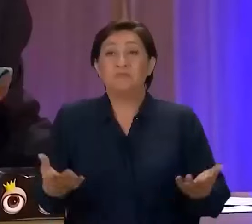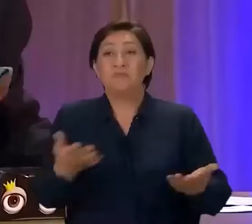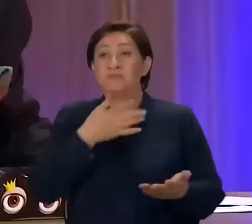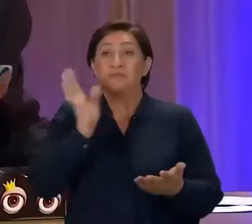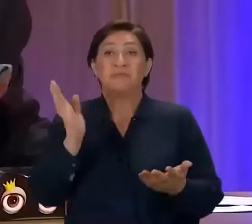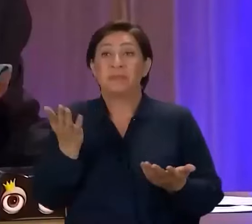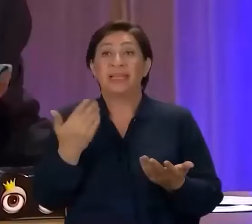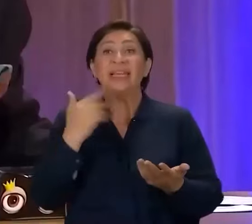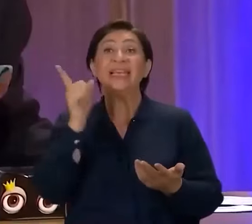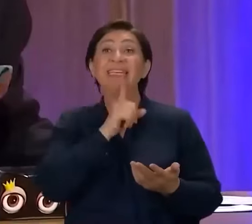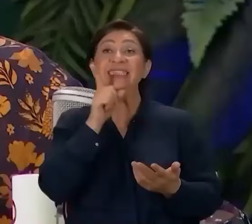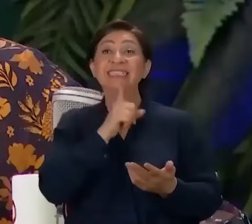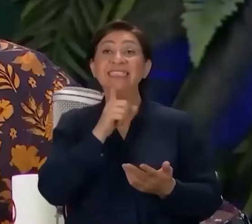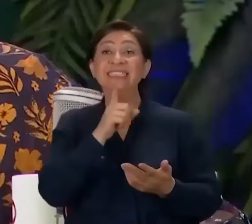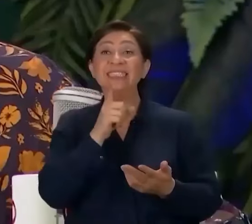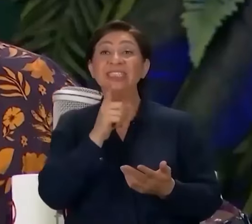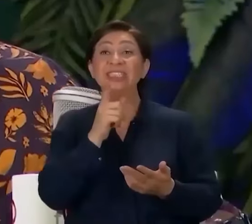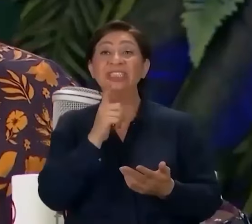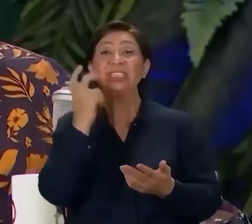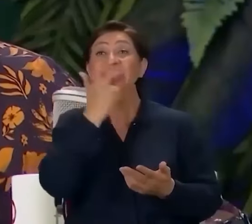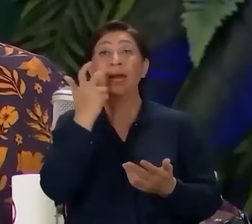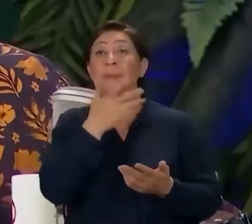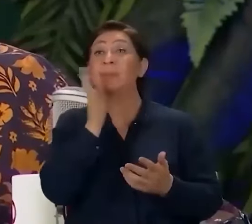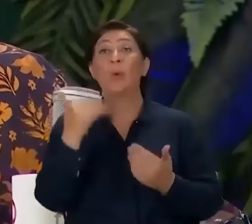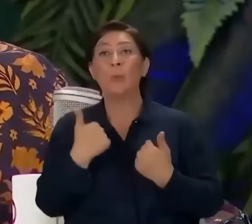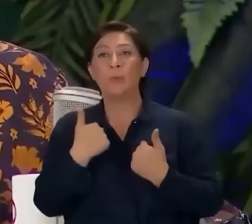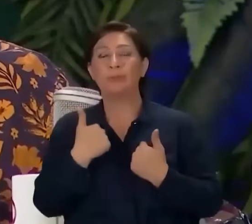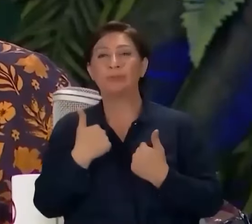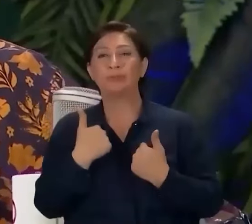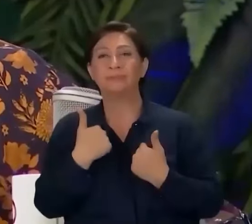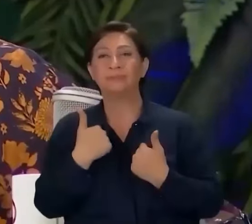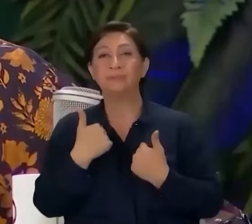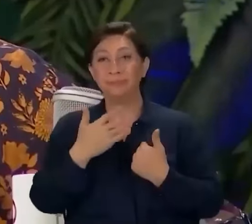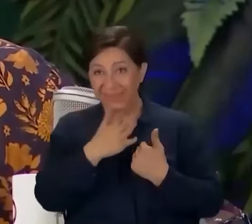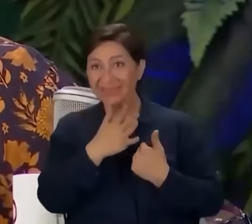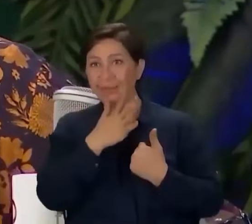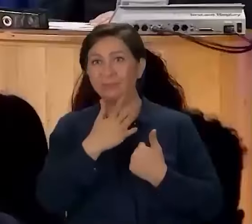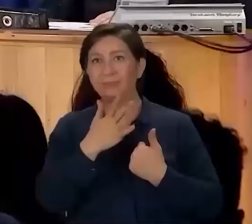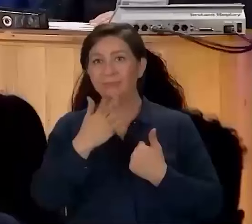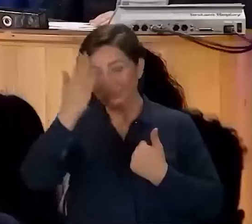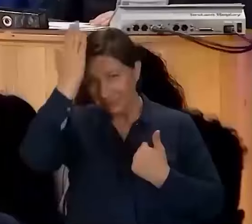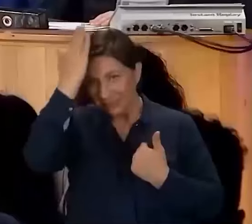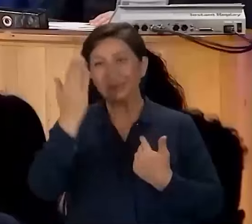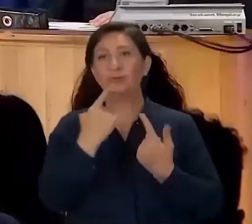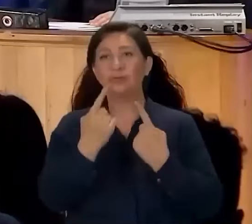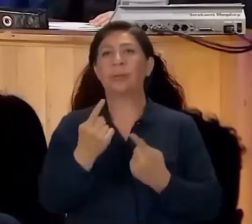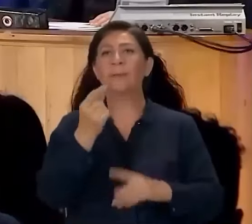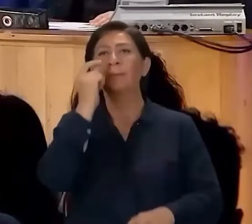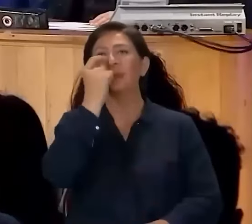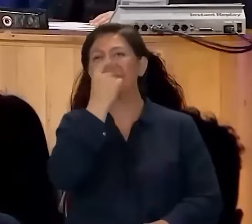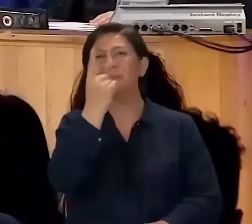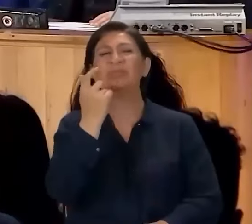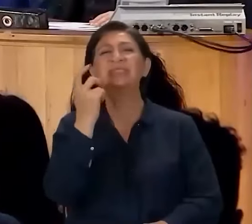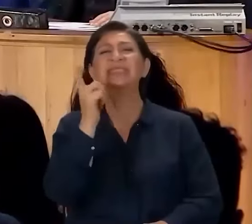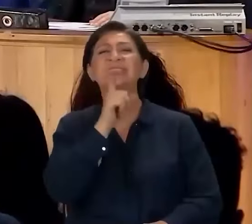Bilmiyorum ki, hiç İngilizce şarkı bilmiyorum. Bilebilsem başımla gözüm peki, üstüne. Peki basit bir